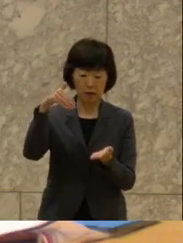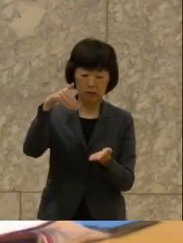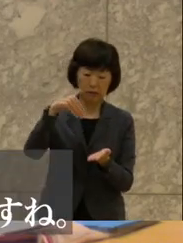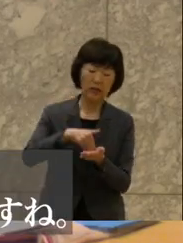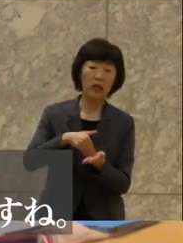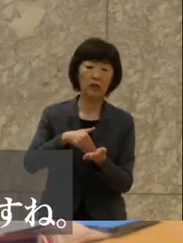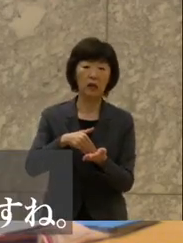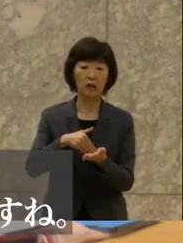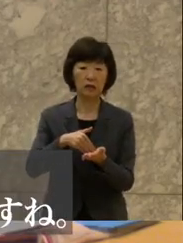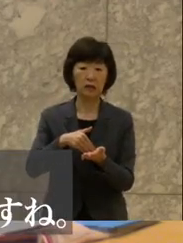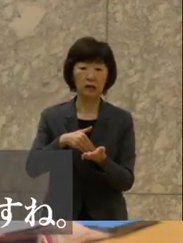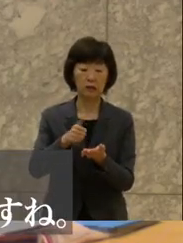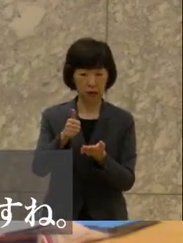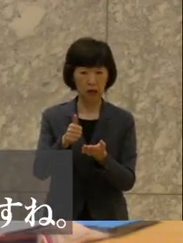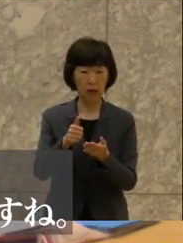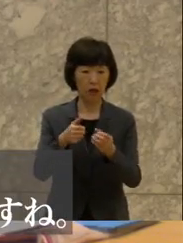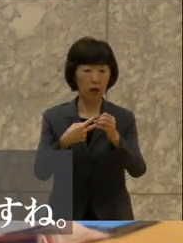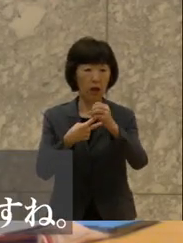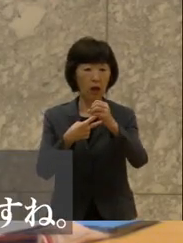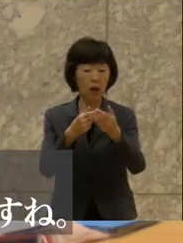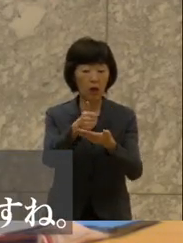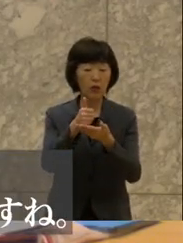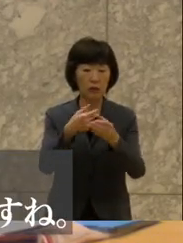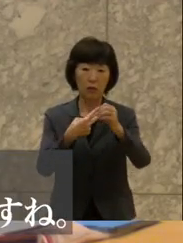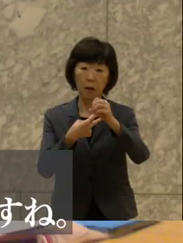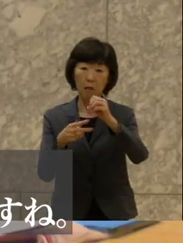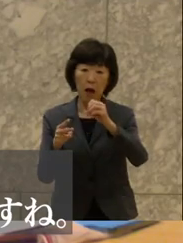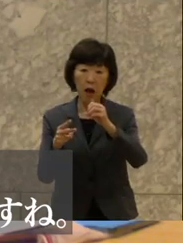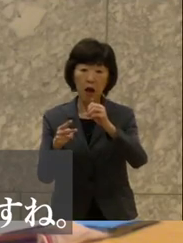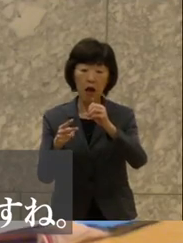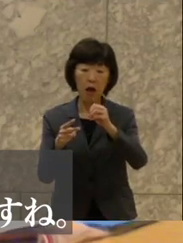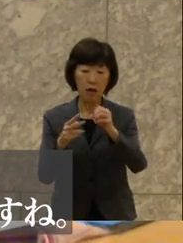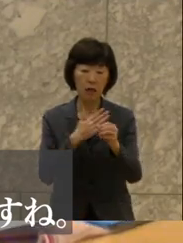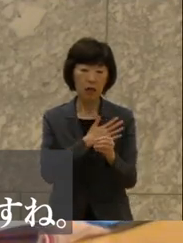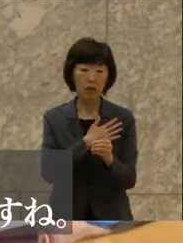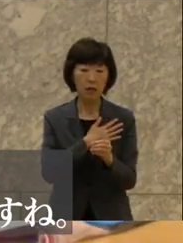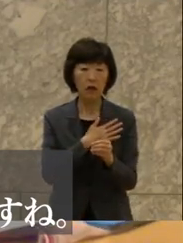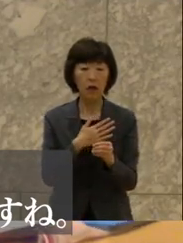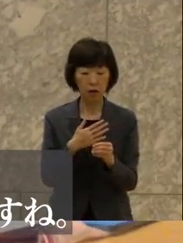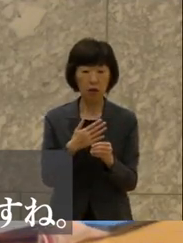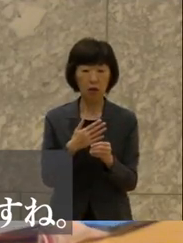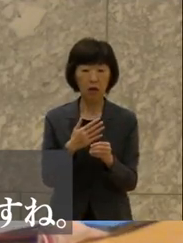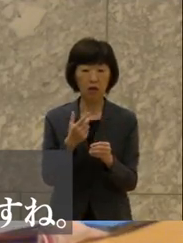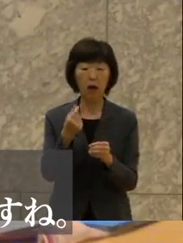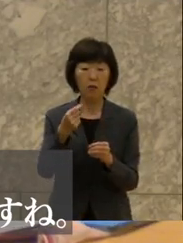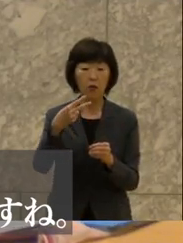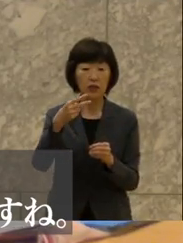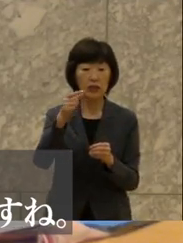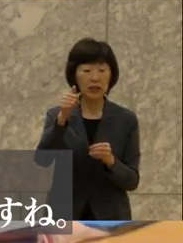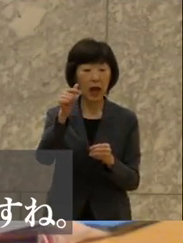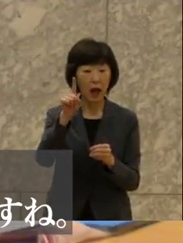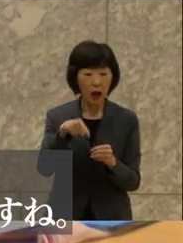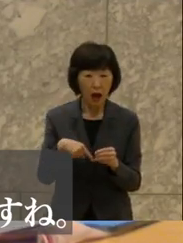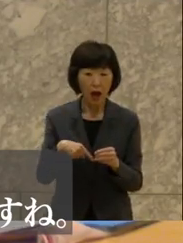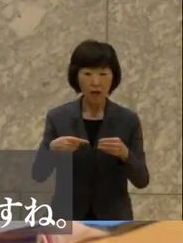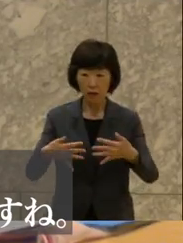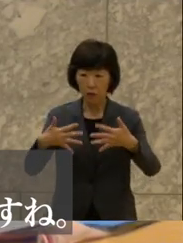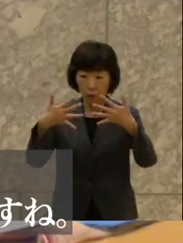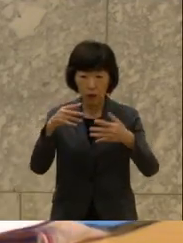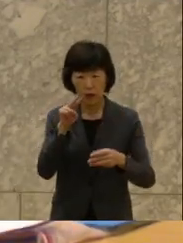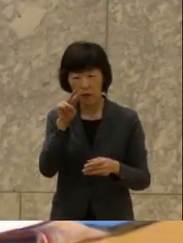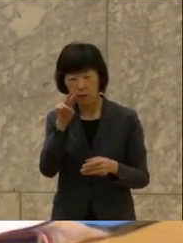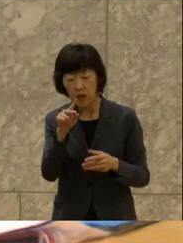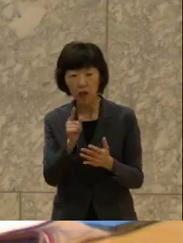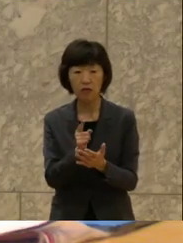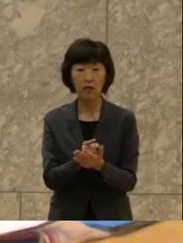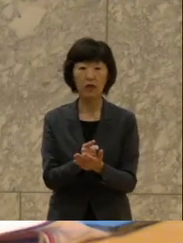んですよね無観客の国立カラルは1人最後までモニターでずっと自分のタイムが一番最後に表示されるのを佇んで見てたん